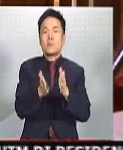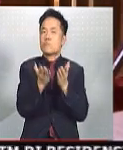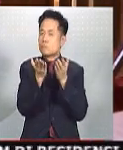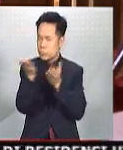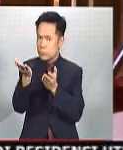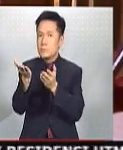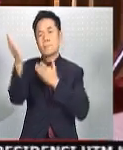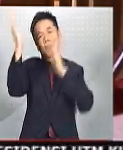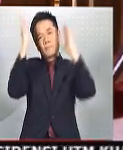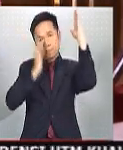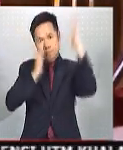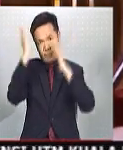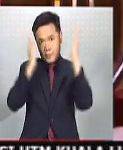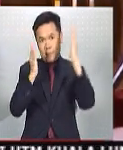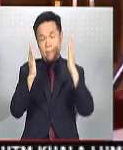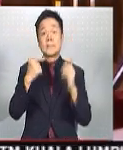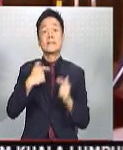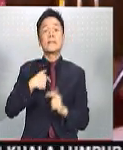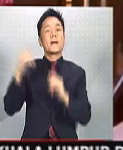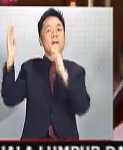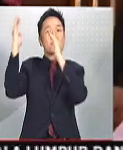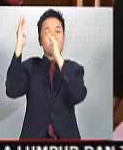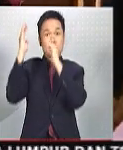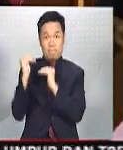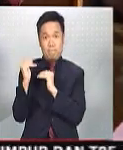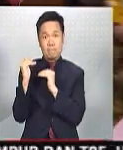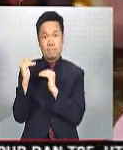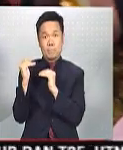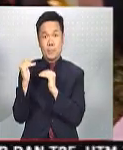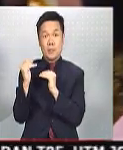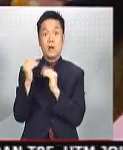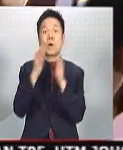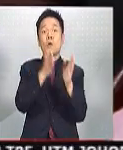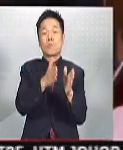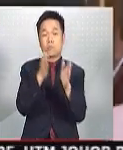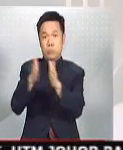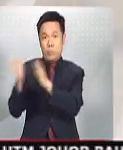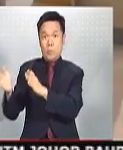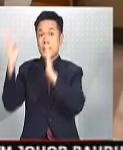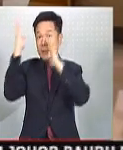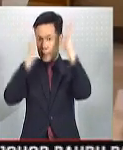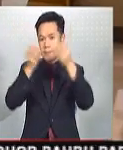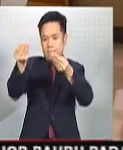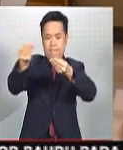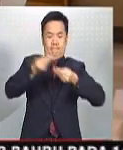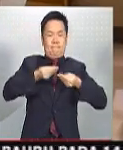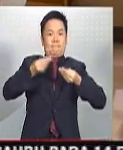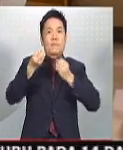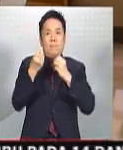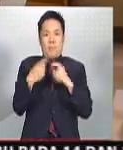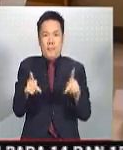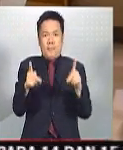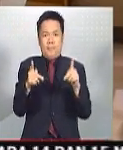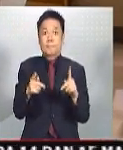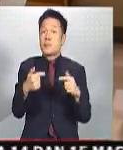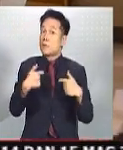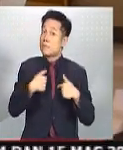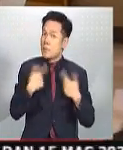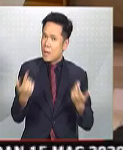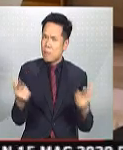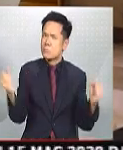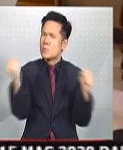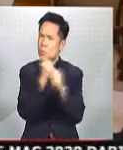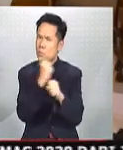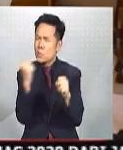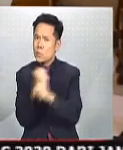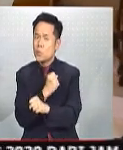I'm hoping that that the public will give us a chance. Perubahan portfolio ini saya rasa lebih mencabar,